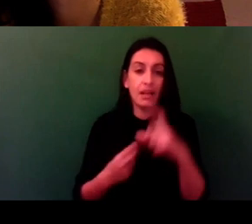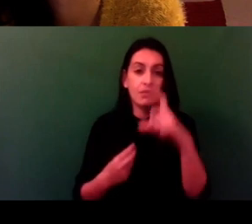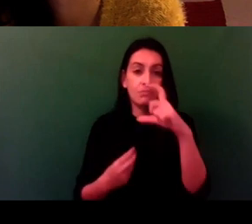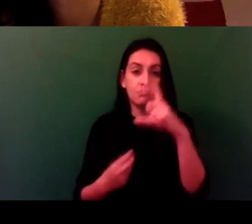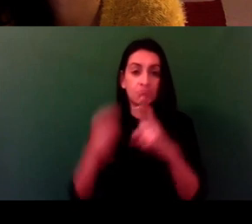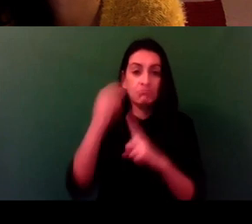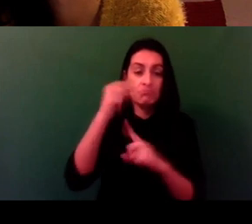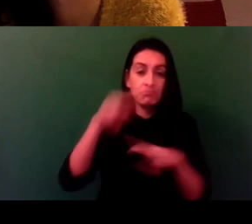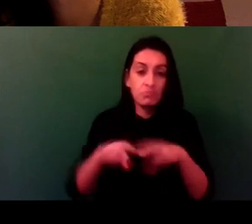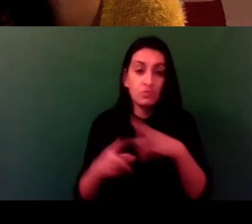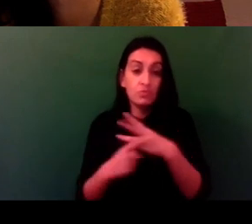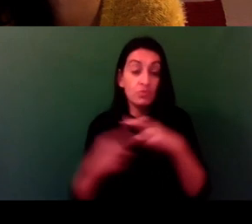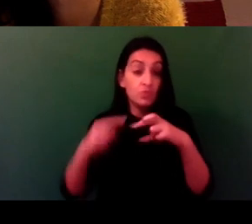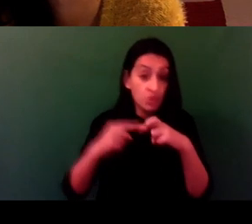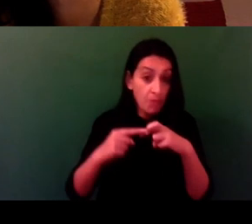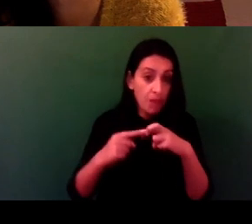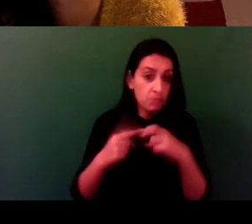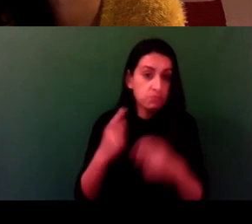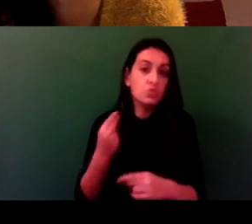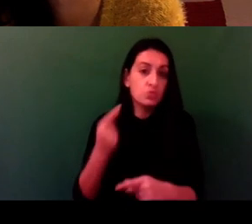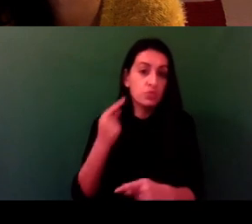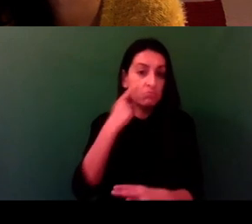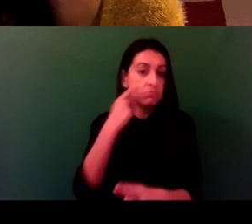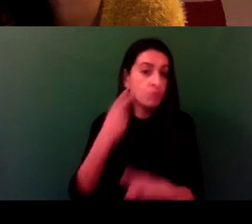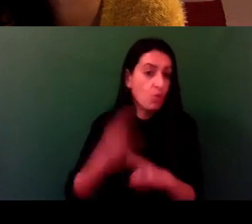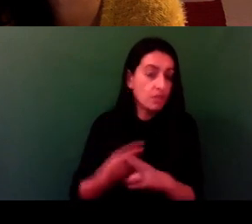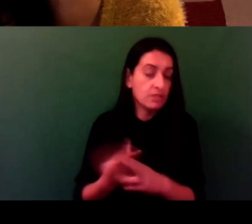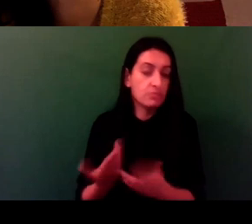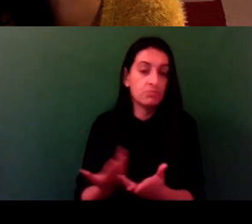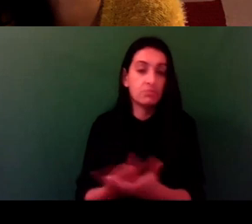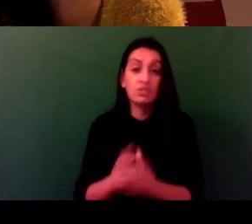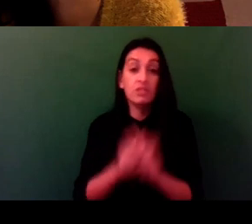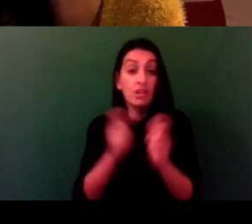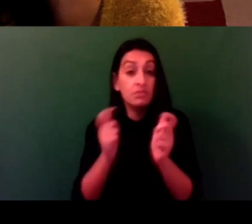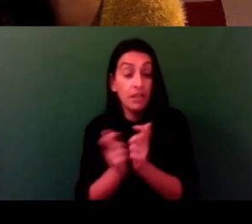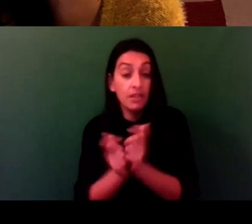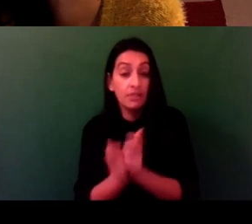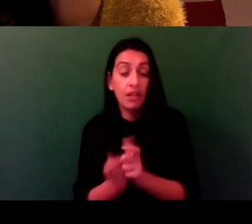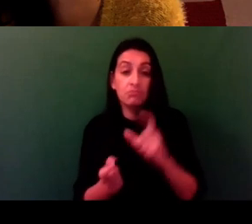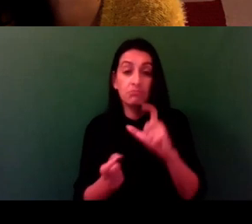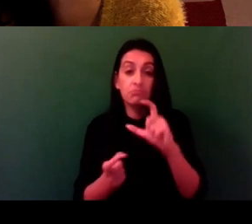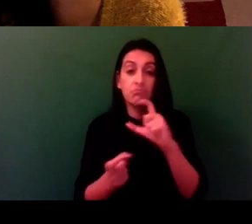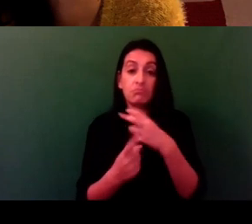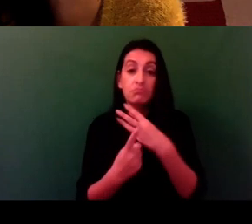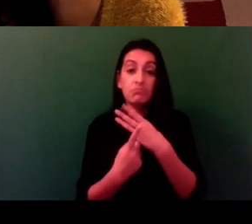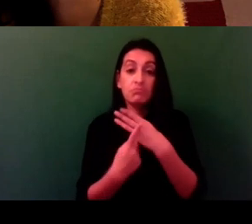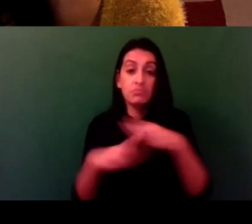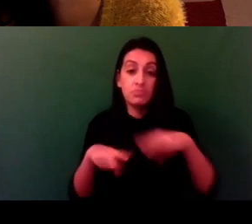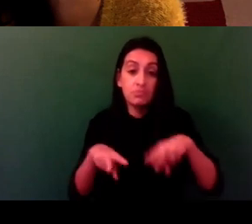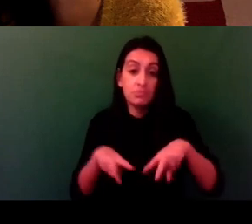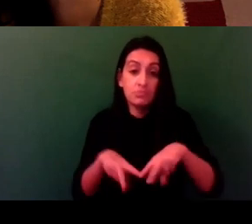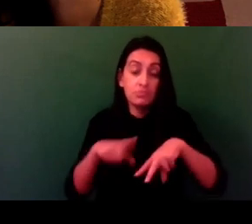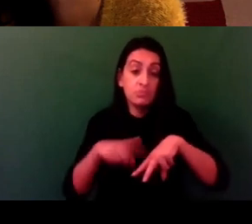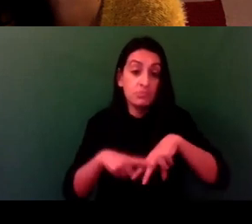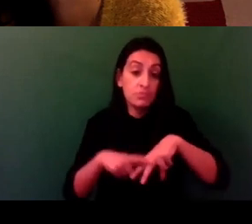ilişkilerindeki daha asimetrik katılım metotlarında, işte cemaatlerin siyasetteki etkisine, hemşeri gruplarının etkisine,